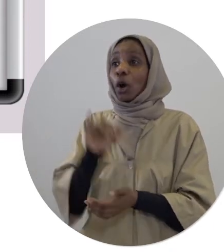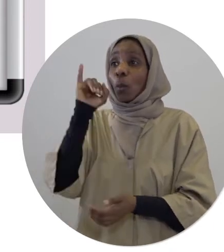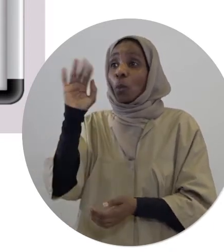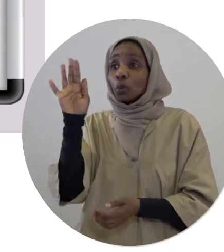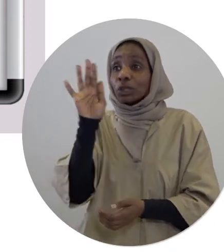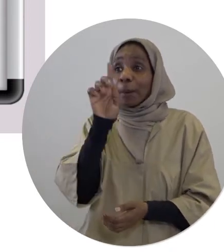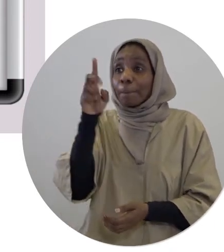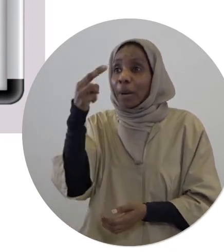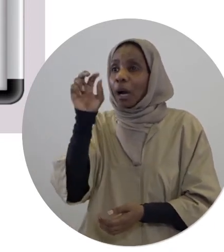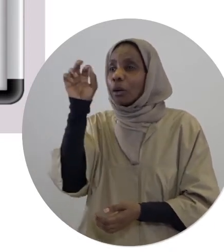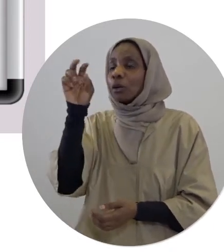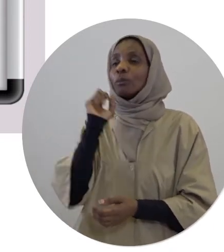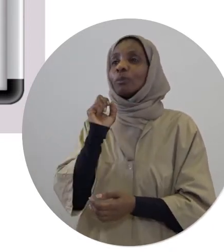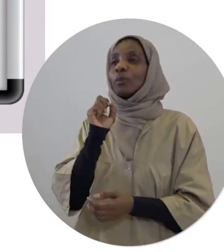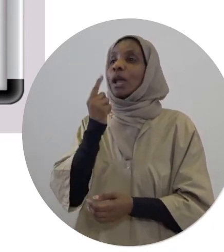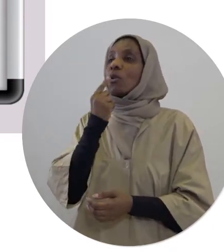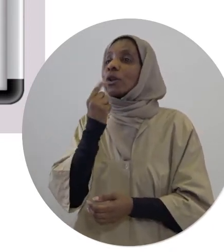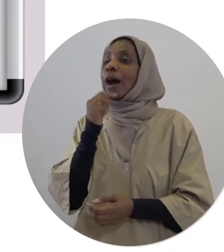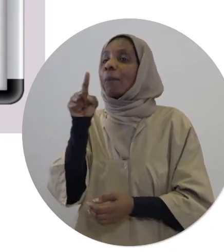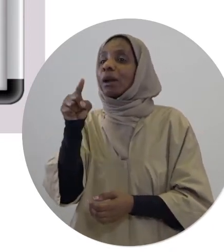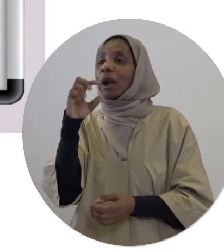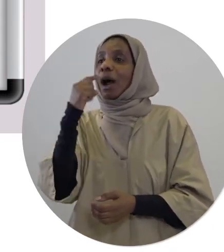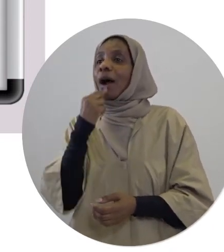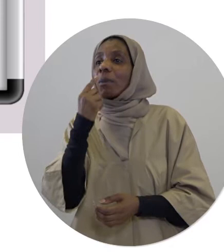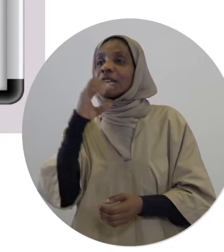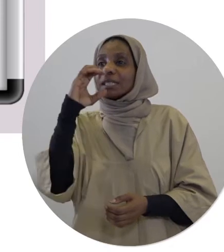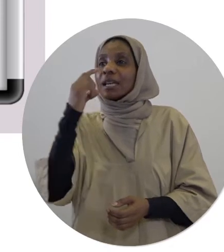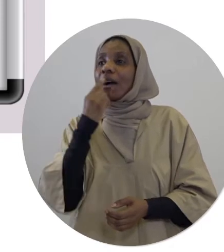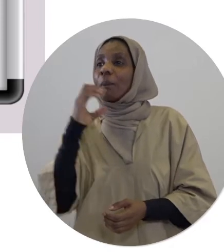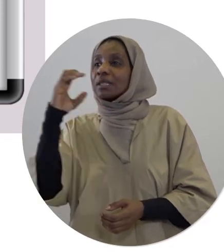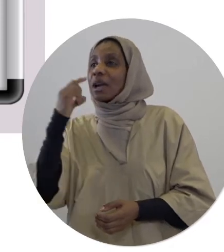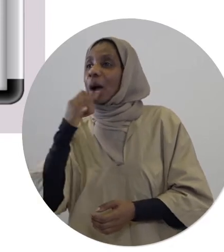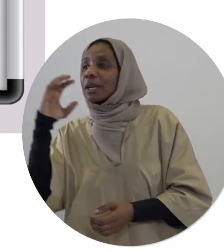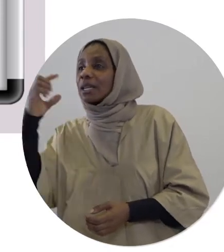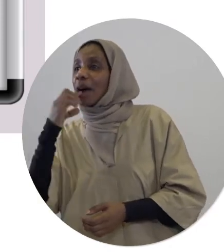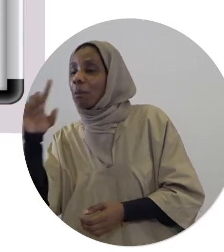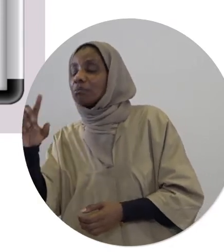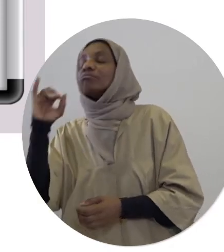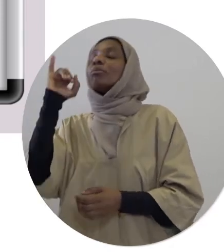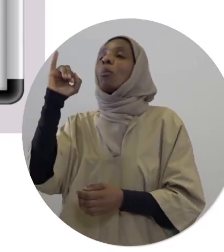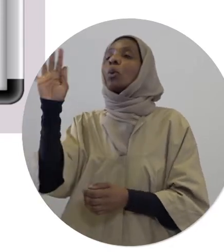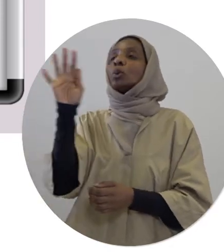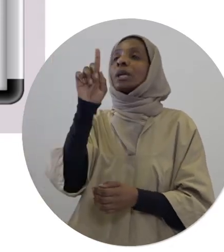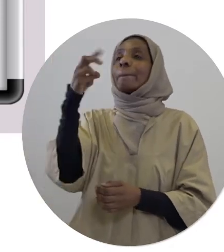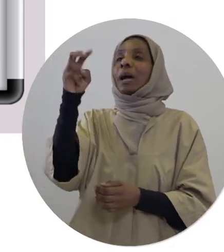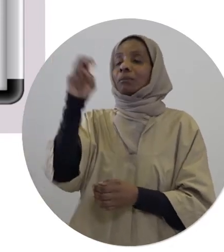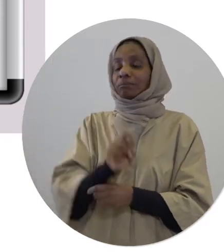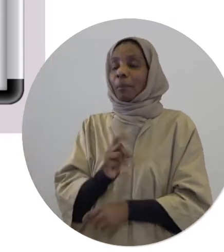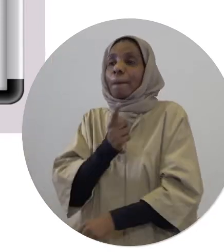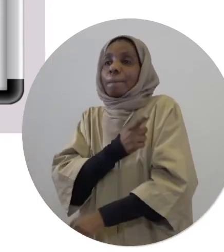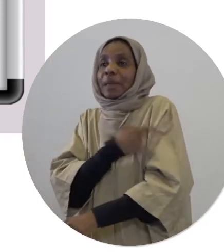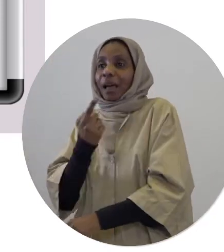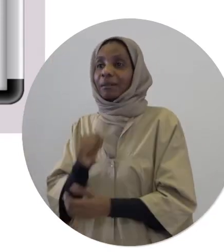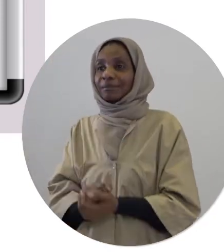لاحظ ذرة كربون مشبعة كتبت باللون الأحمر. نأخذ الأمثلة. أول